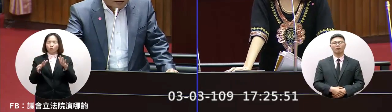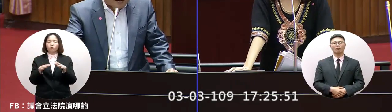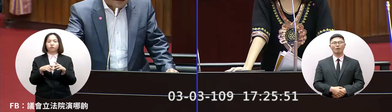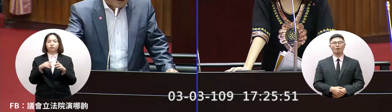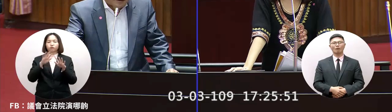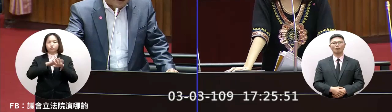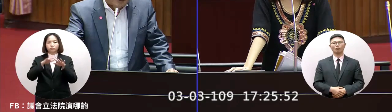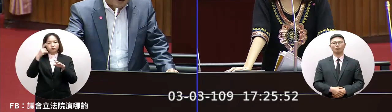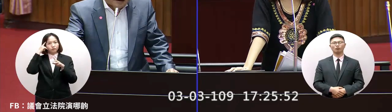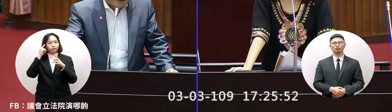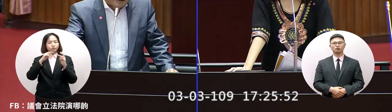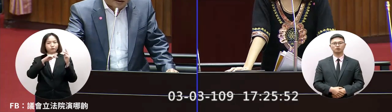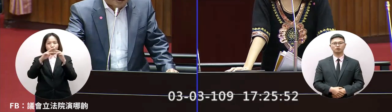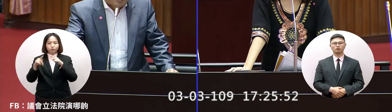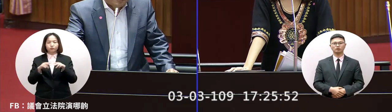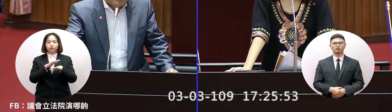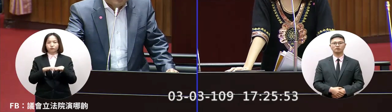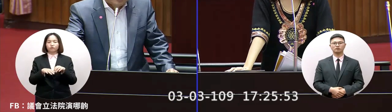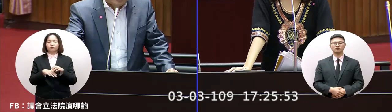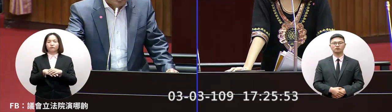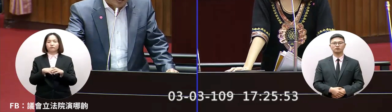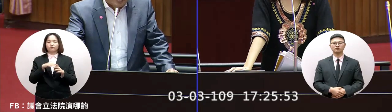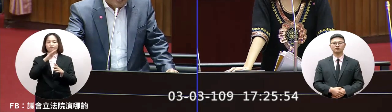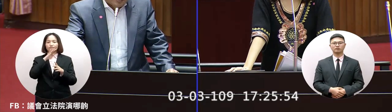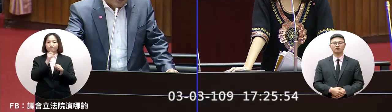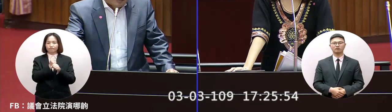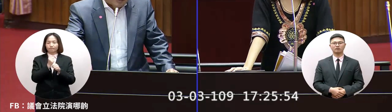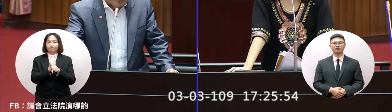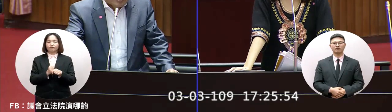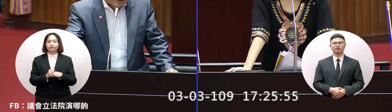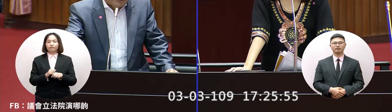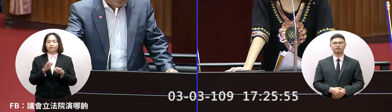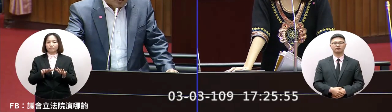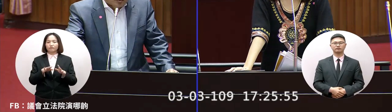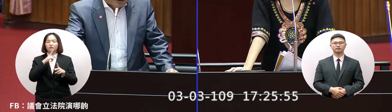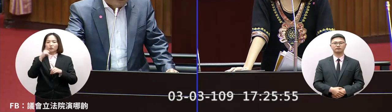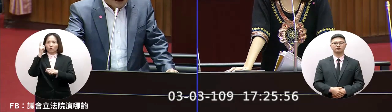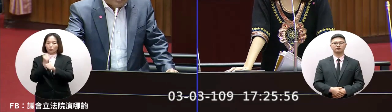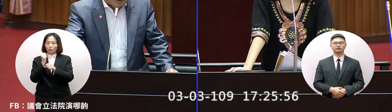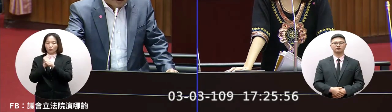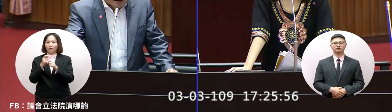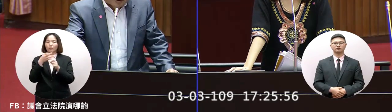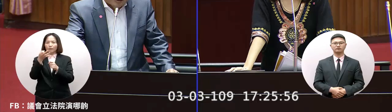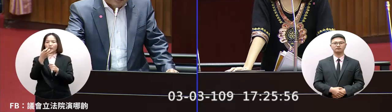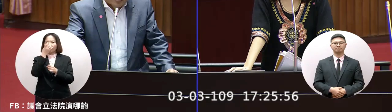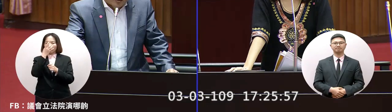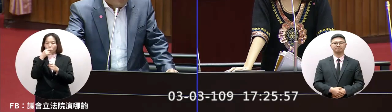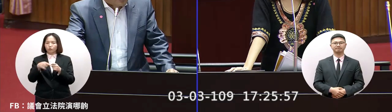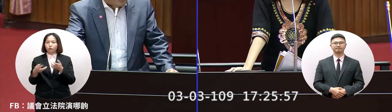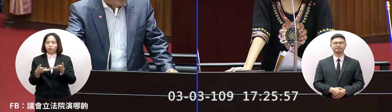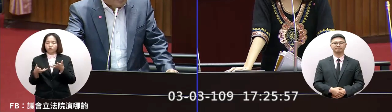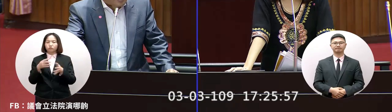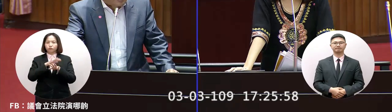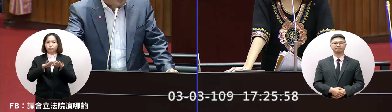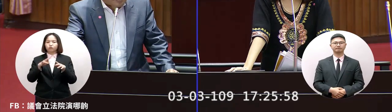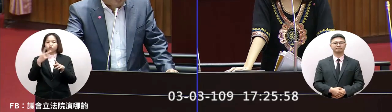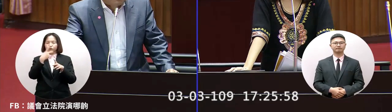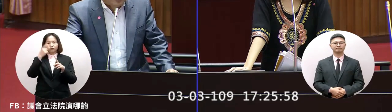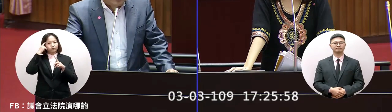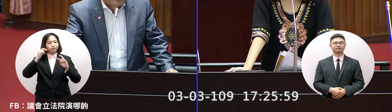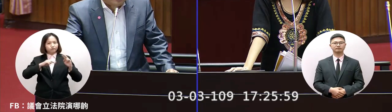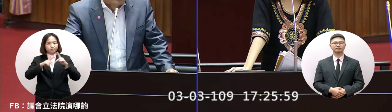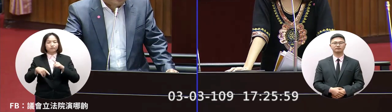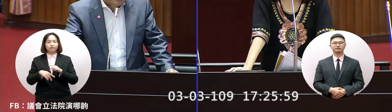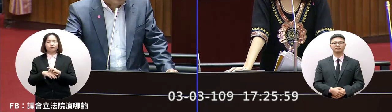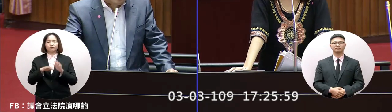好，随时怎么样来检讨改进，好，我们都会来做。好，那至于上班族会买不到，这点也是我们也会加强检讨。